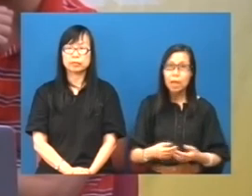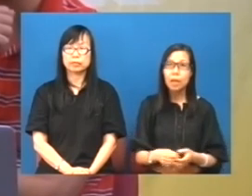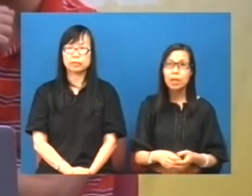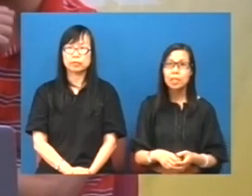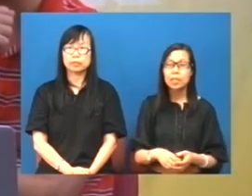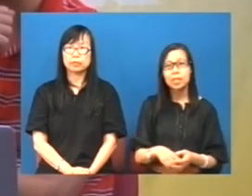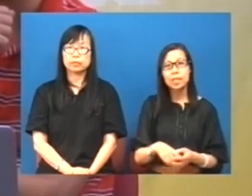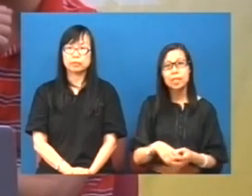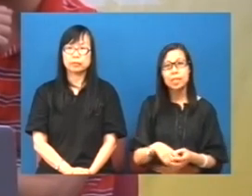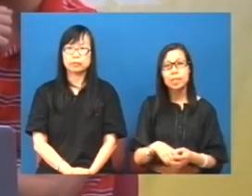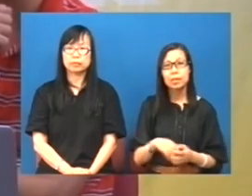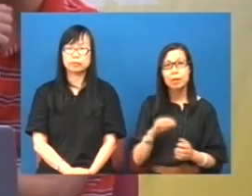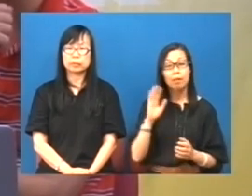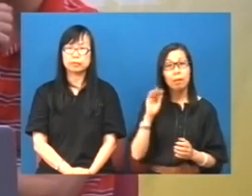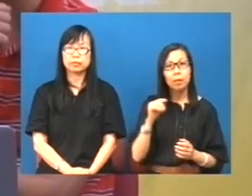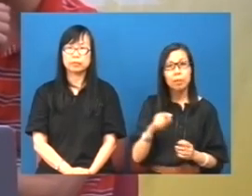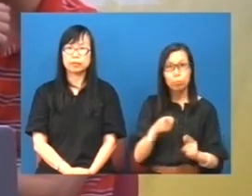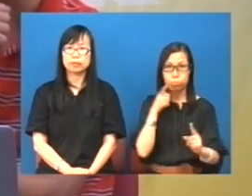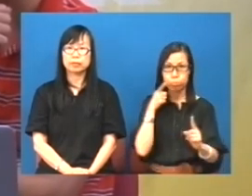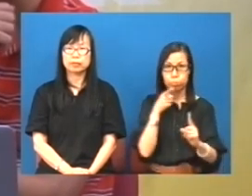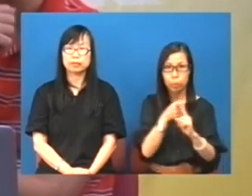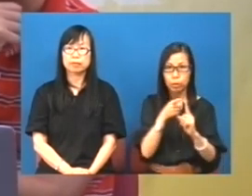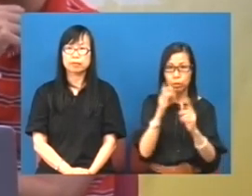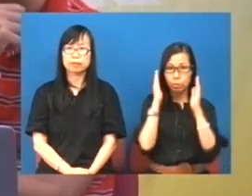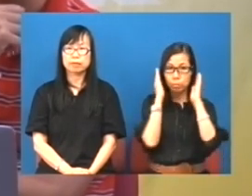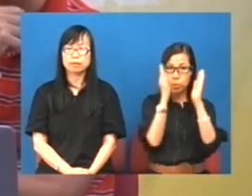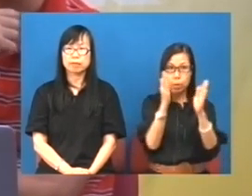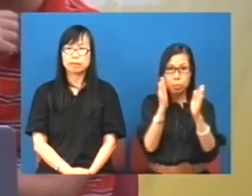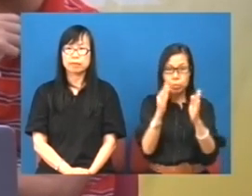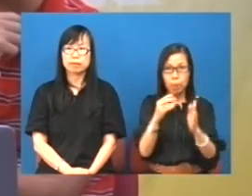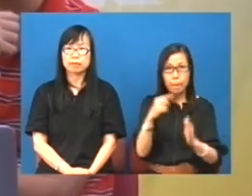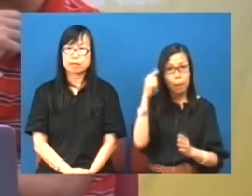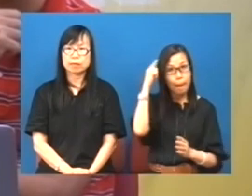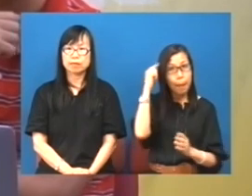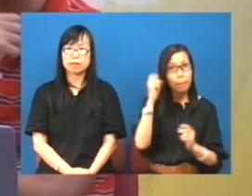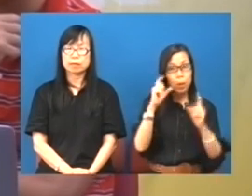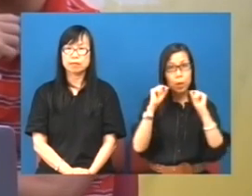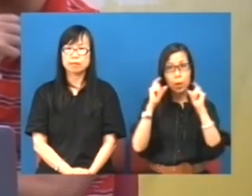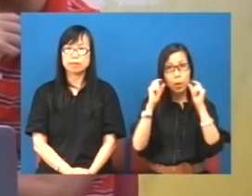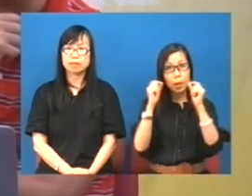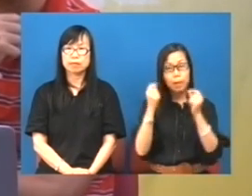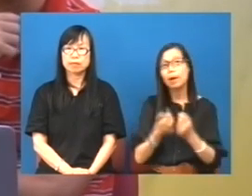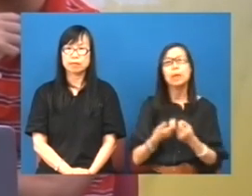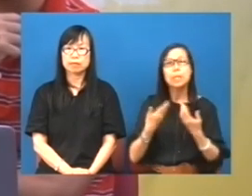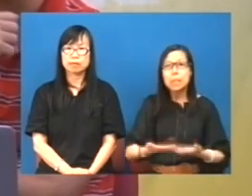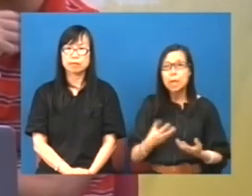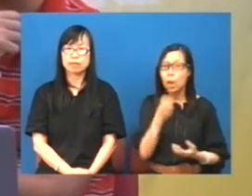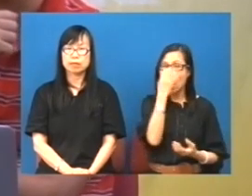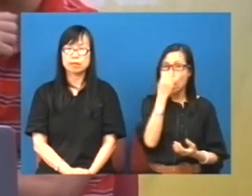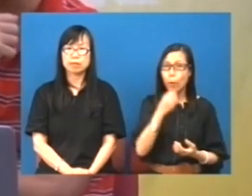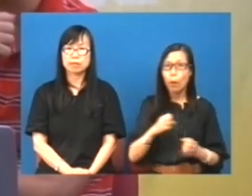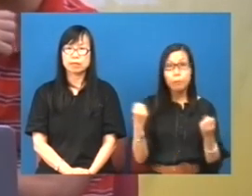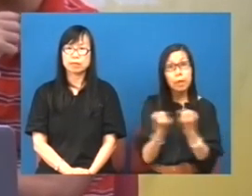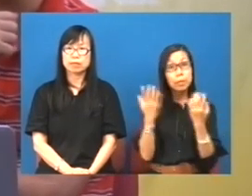夠用一個很一針見的角度去幫大家了解現在香港發生甚麼事甚至我們中國發生甚麼